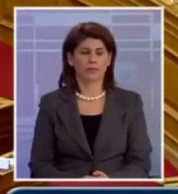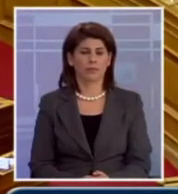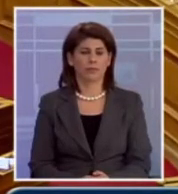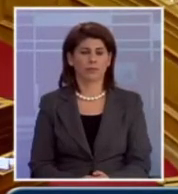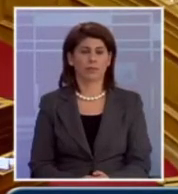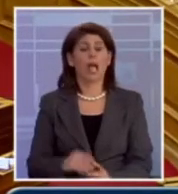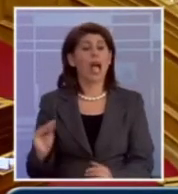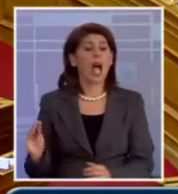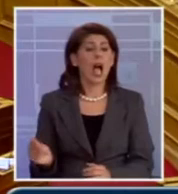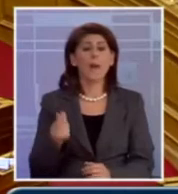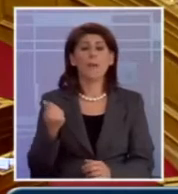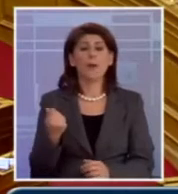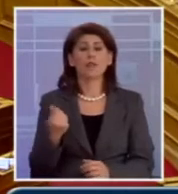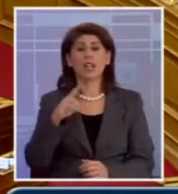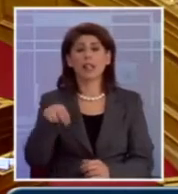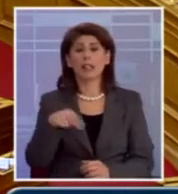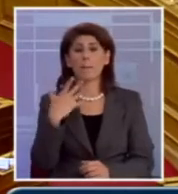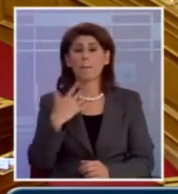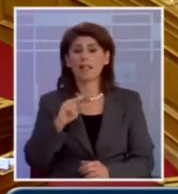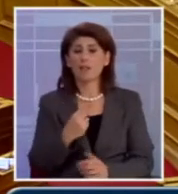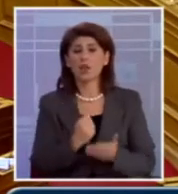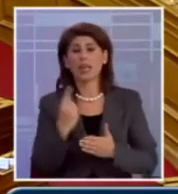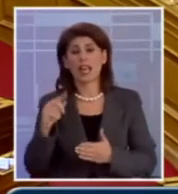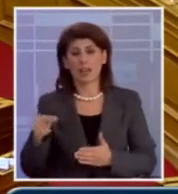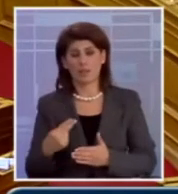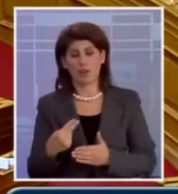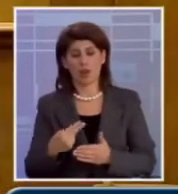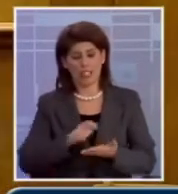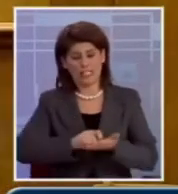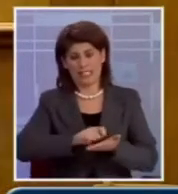Για να καταργήσουμε το 5 ευρώ και το 1 ευρώ στις συνταγές.